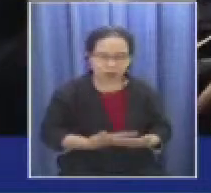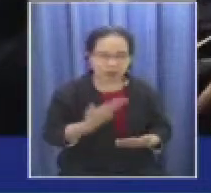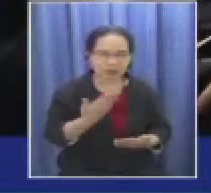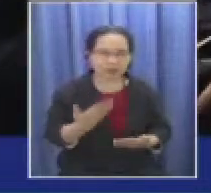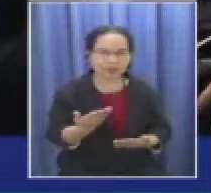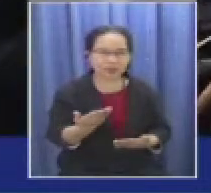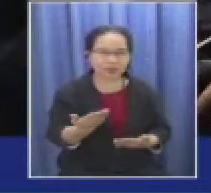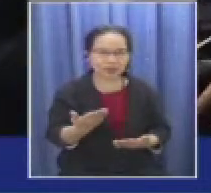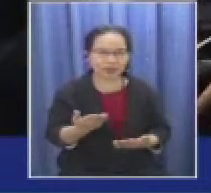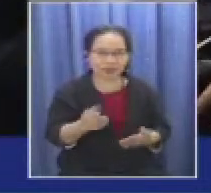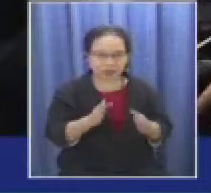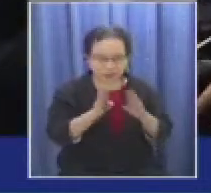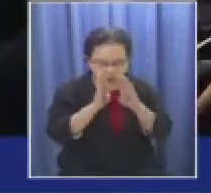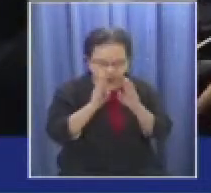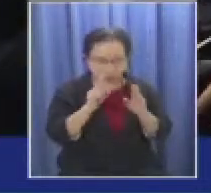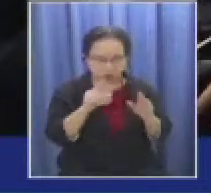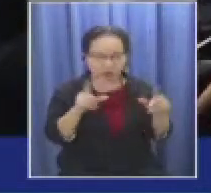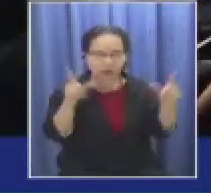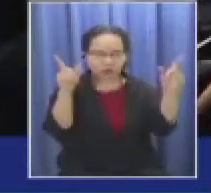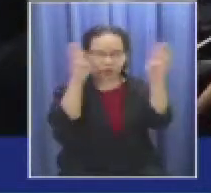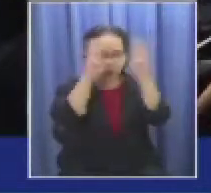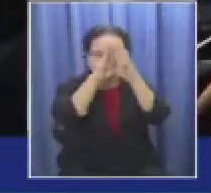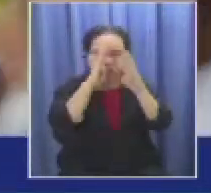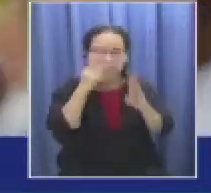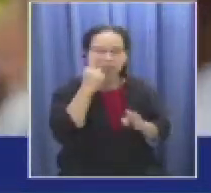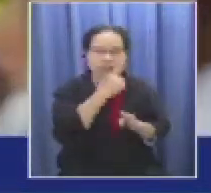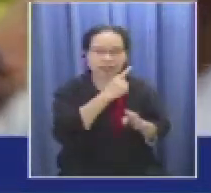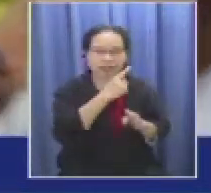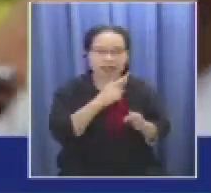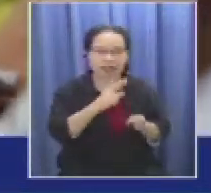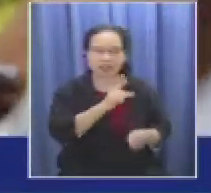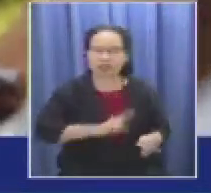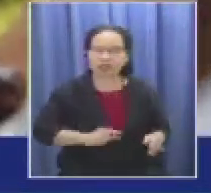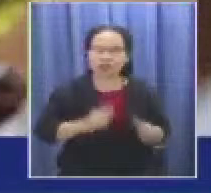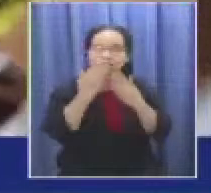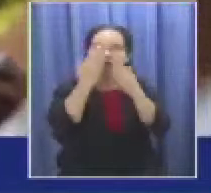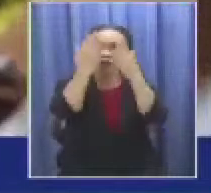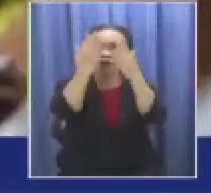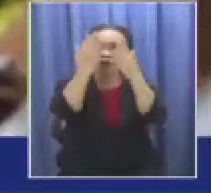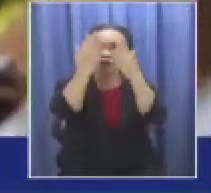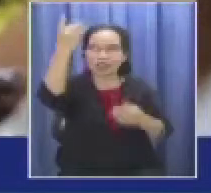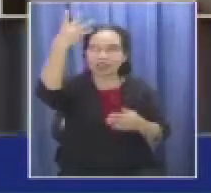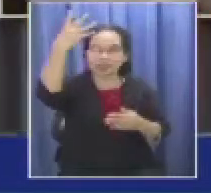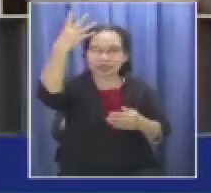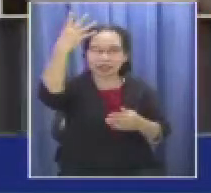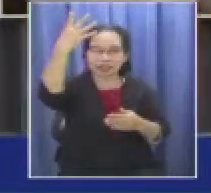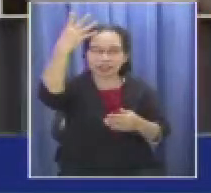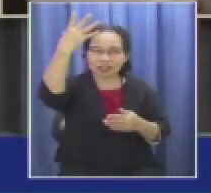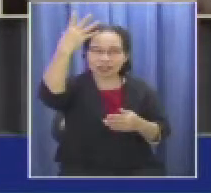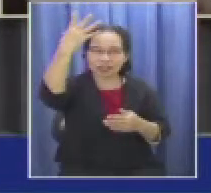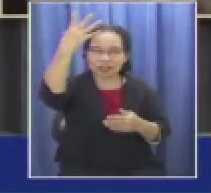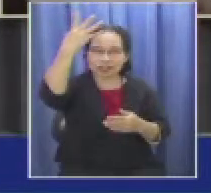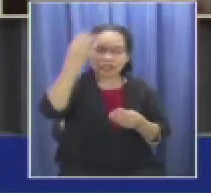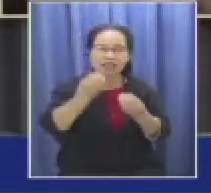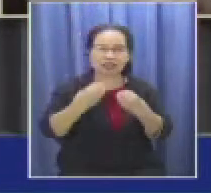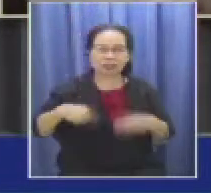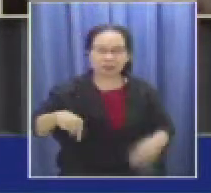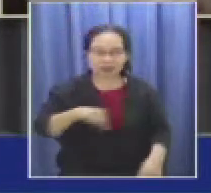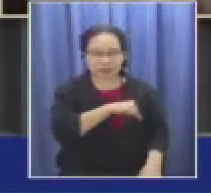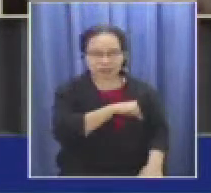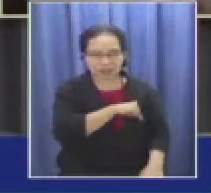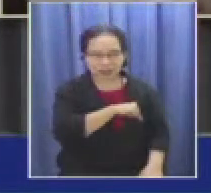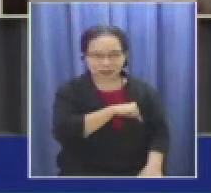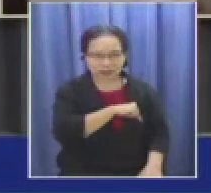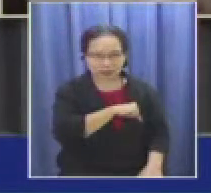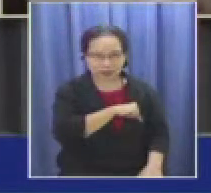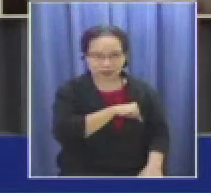na wo bɛka wo. Ɛfato ho ba bedidi. Ɛfisɛ nyankopon no mmara nsɛm sɛ wo bedidi na wo pɛsɛ waduane na ho